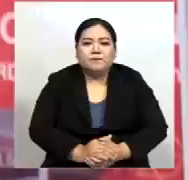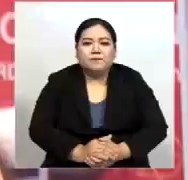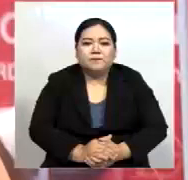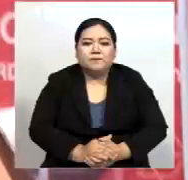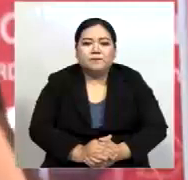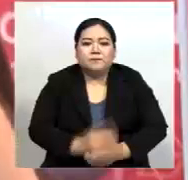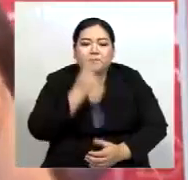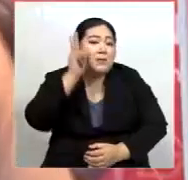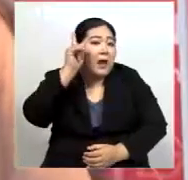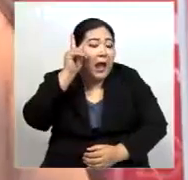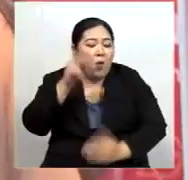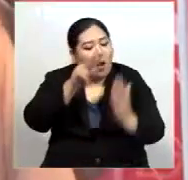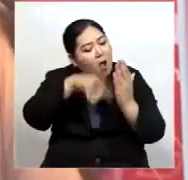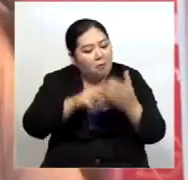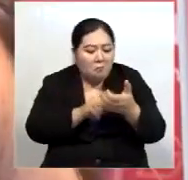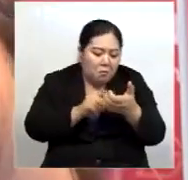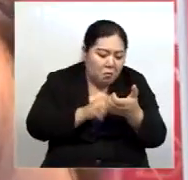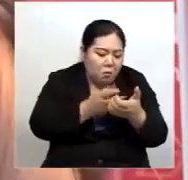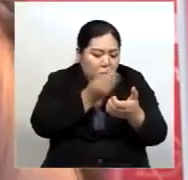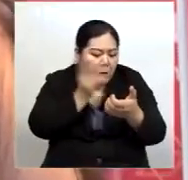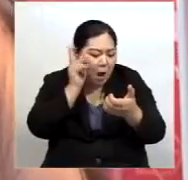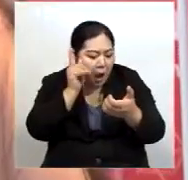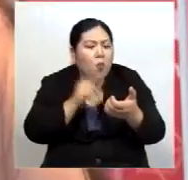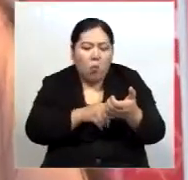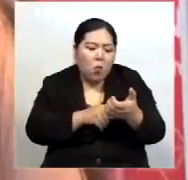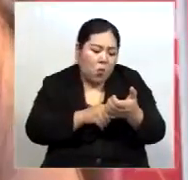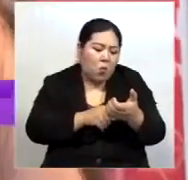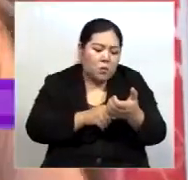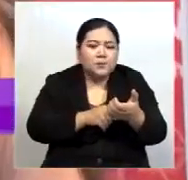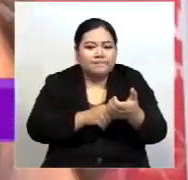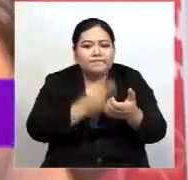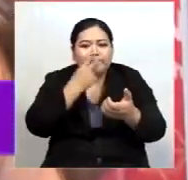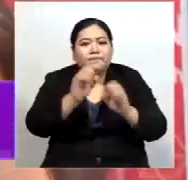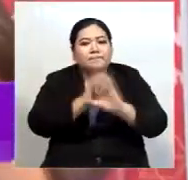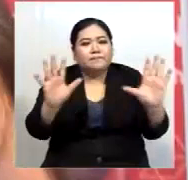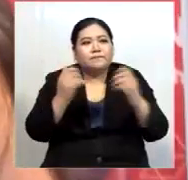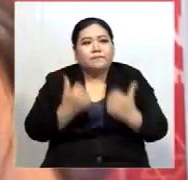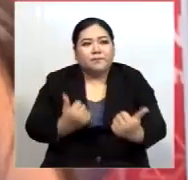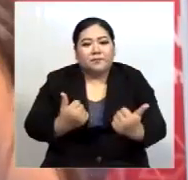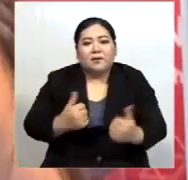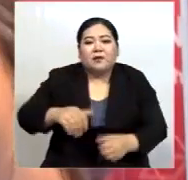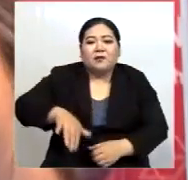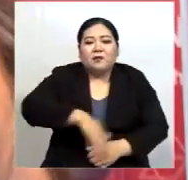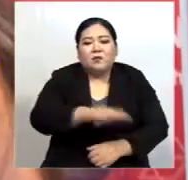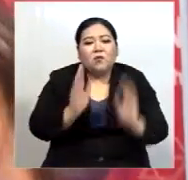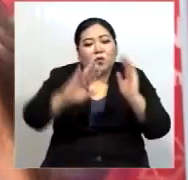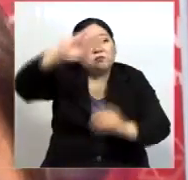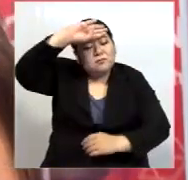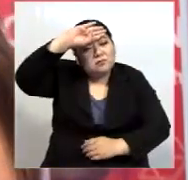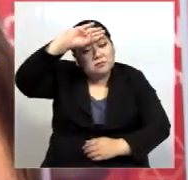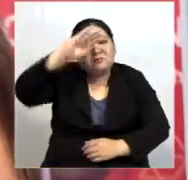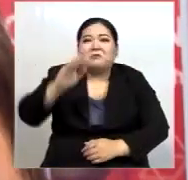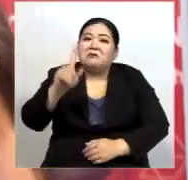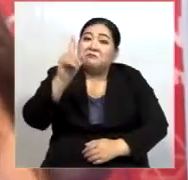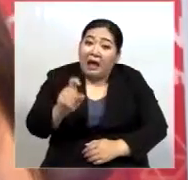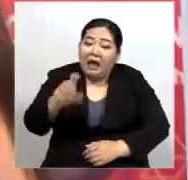จากที่ฉันอ่านข่าวมานะคะอันนี้ก็คือกองข่าวมาเหมือนกันก็เห็นได้ชัดว่าคนที่ติดหรือผู้เสียชีวิตเนี่ยจะเป็นคนที่อ